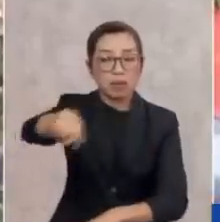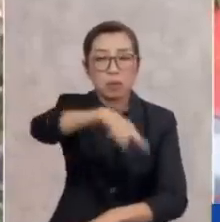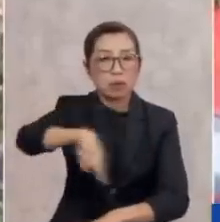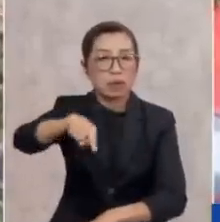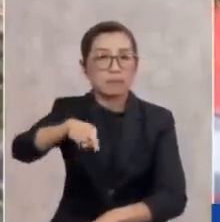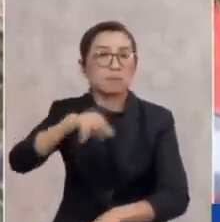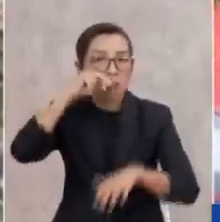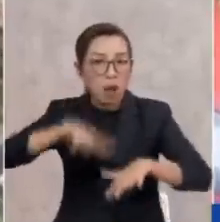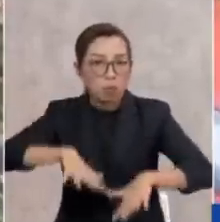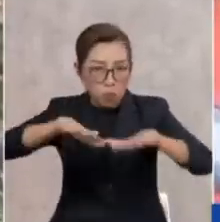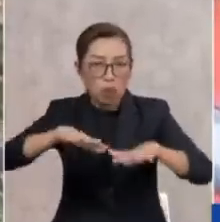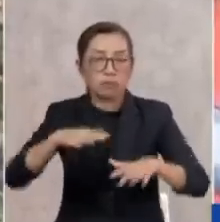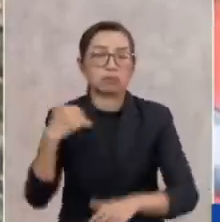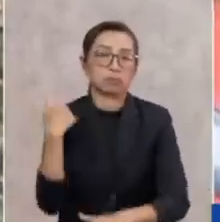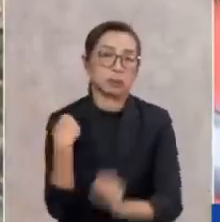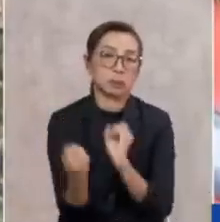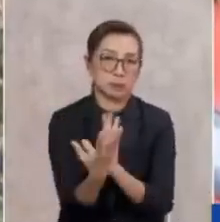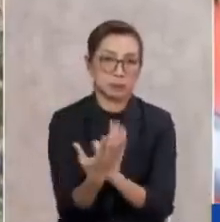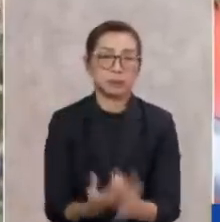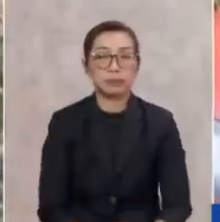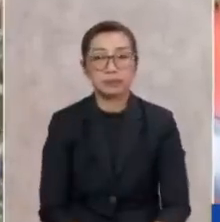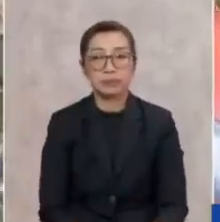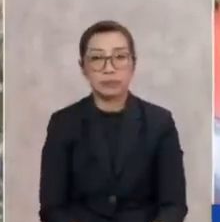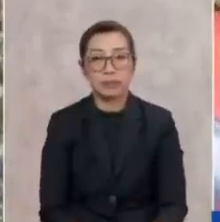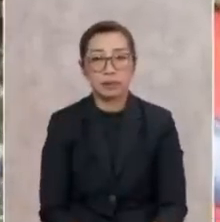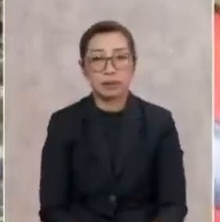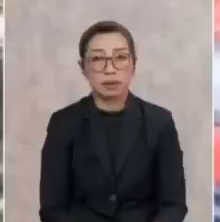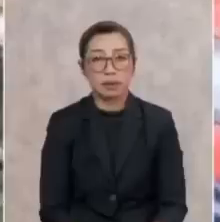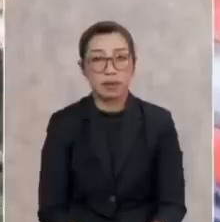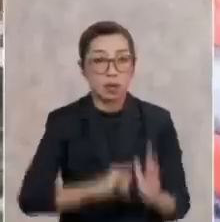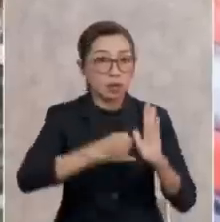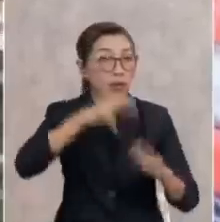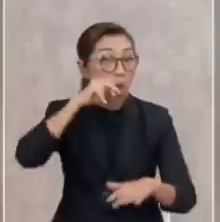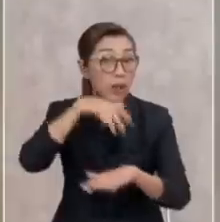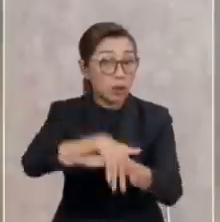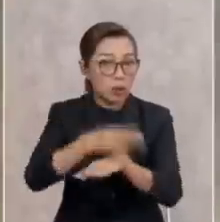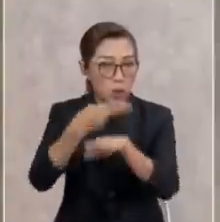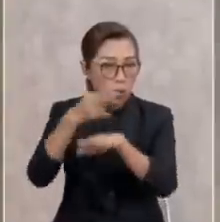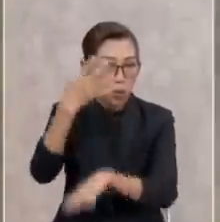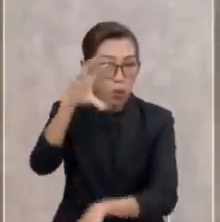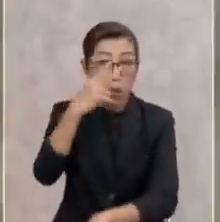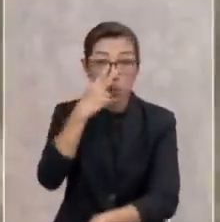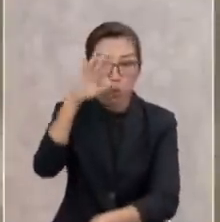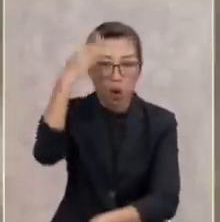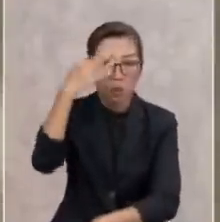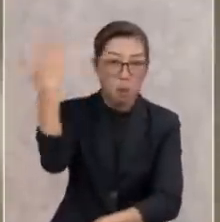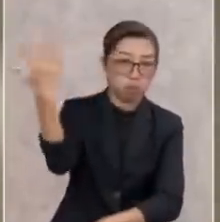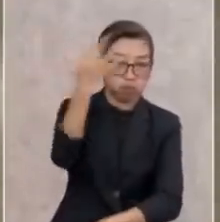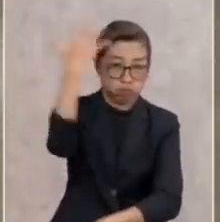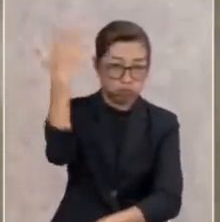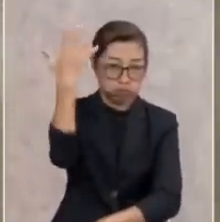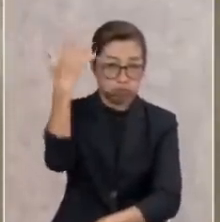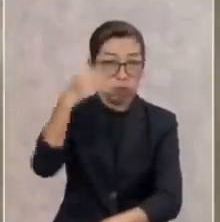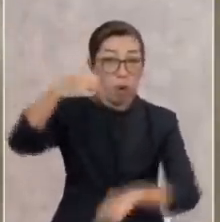นึงที่ได้รับผลกระทบนะครับ ค่ะส่วนที่จังหวัดนครนายกนะคะให้คุณผู้ชมดูพายุฤดูร้อนถล่มหม้อแปลง